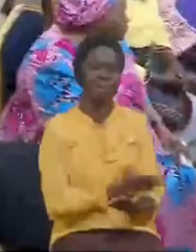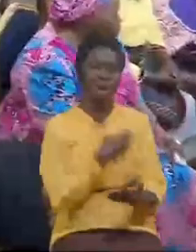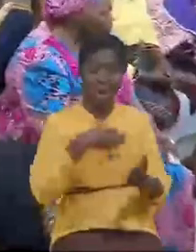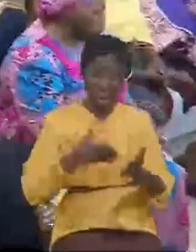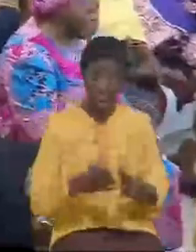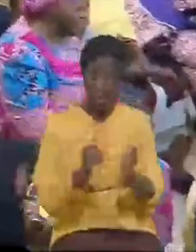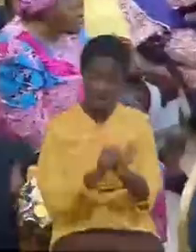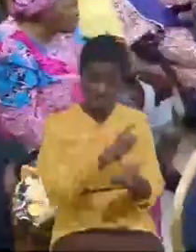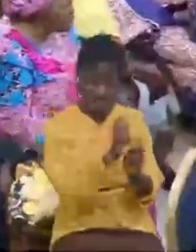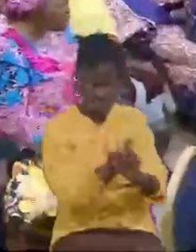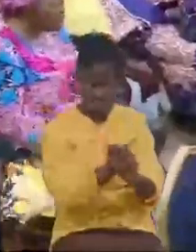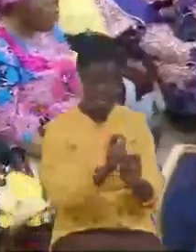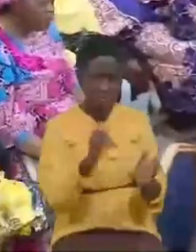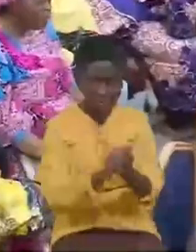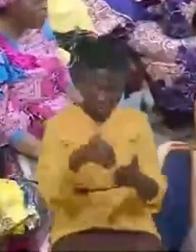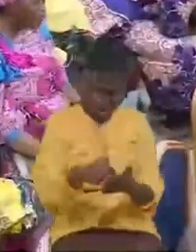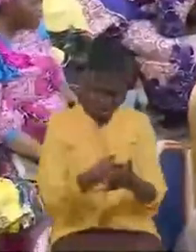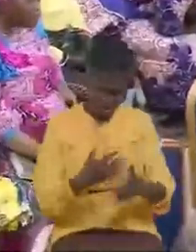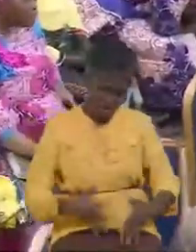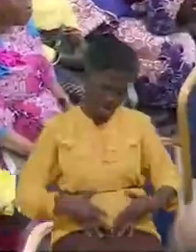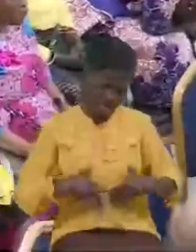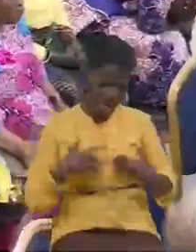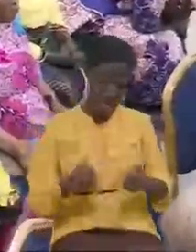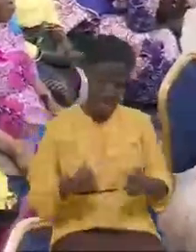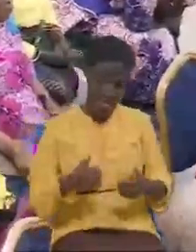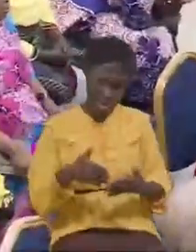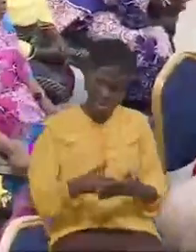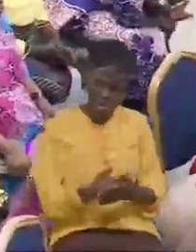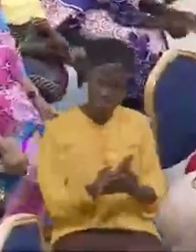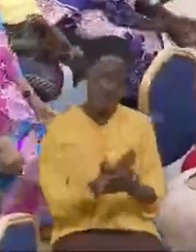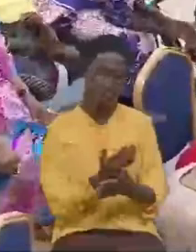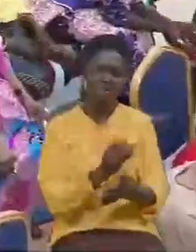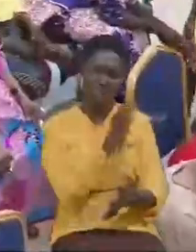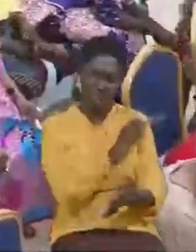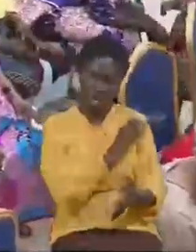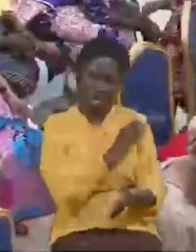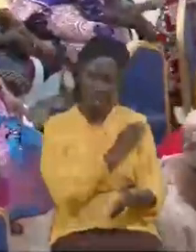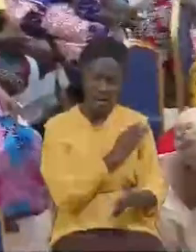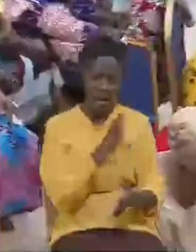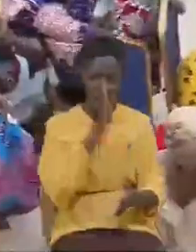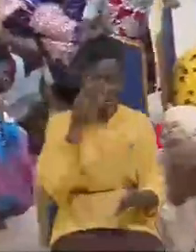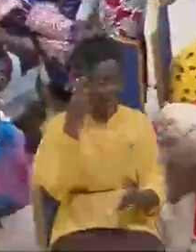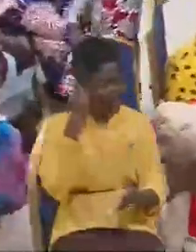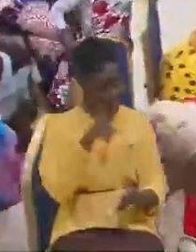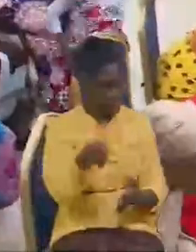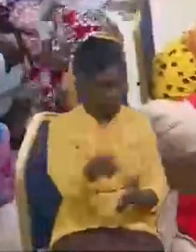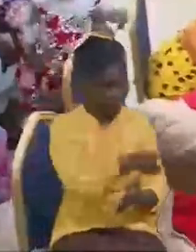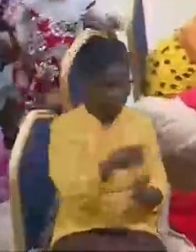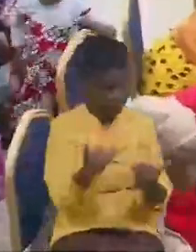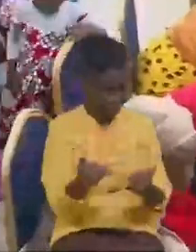la transformation et la nouvelle vie, le nouveau caractère soient leur portion maintenant,